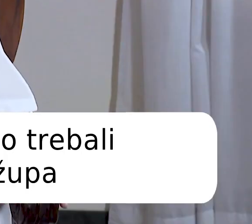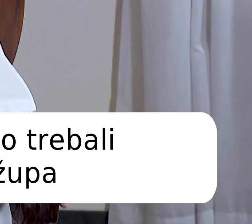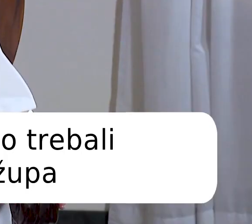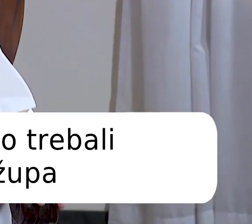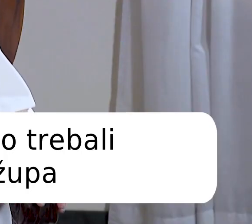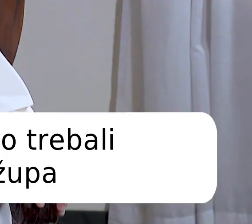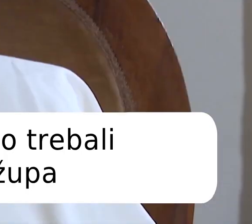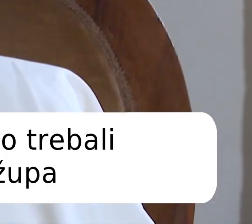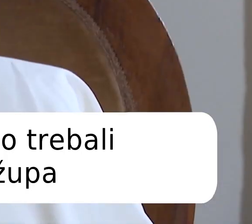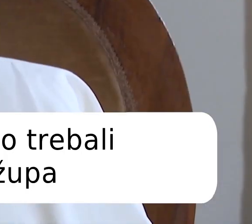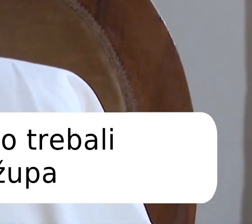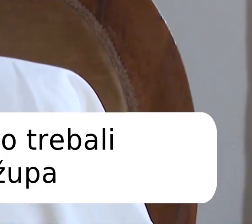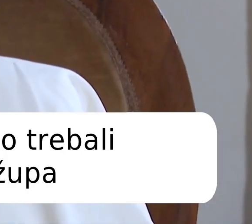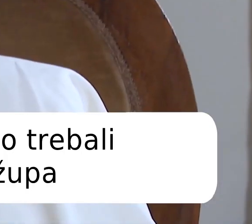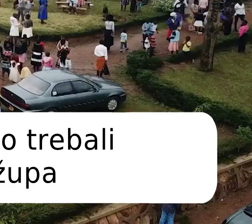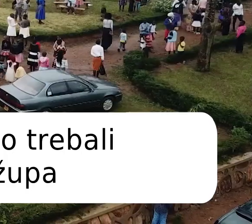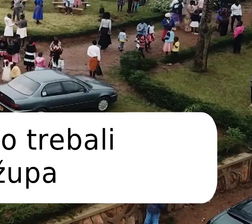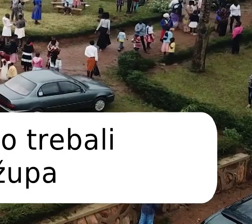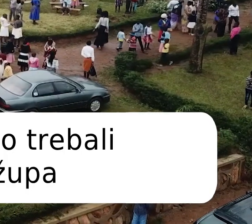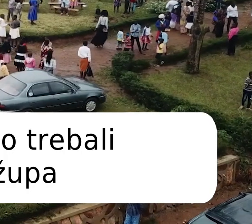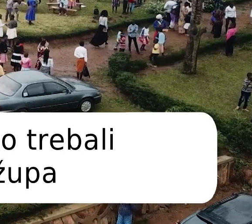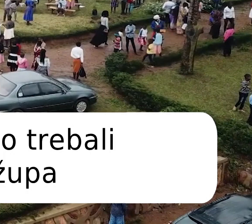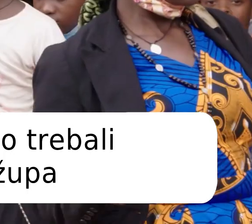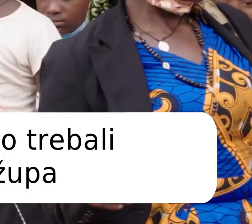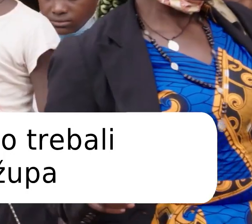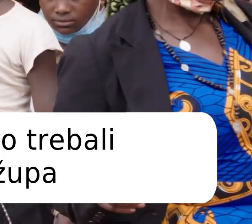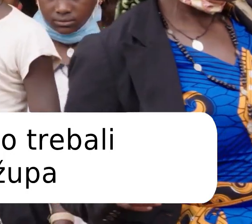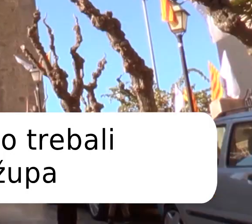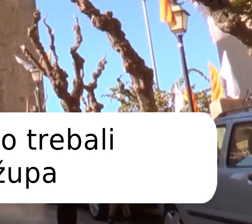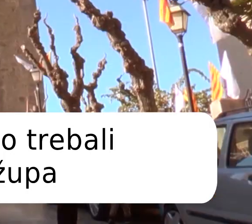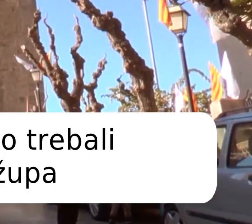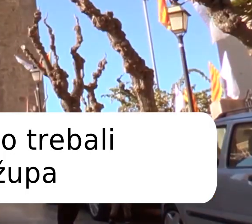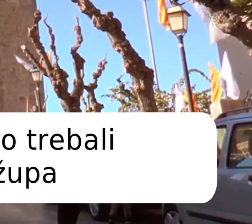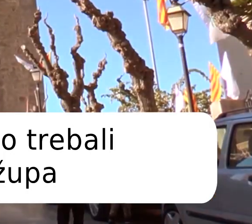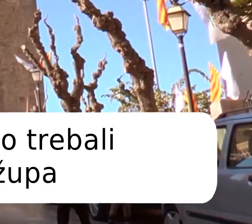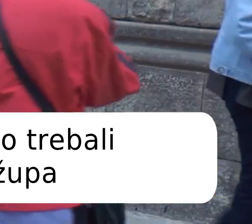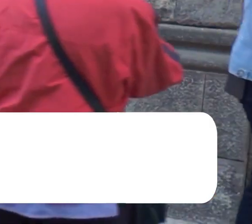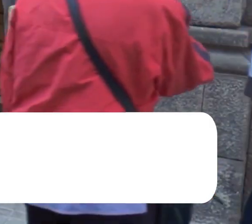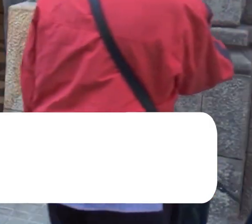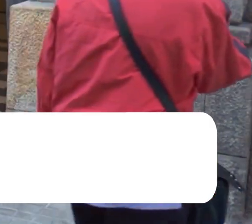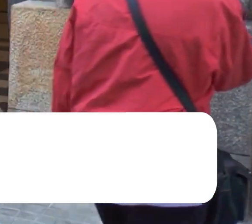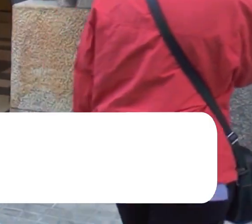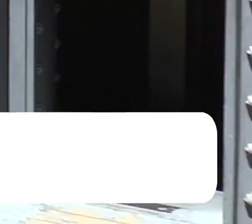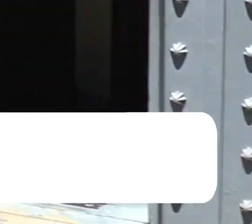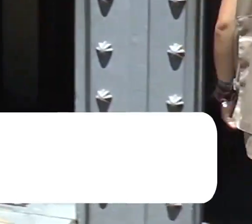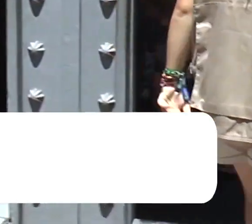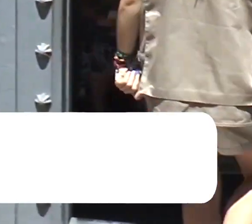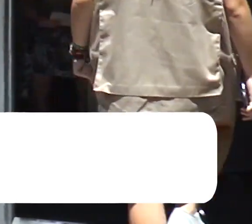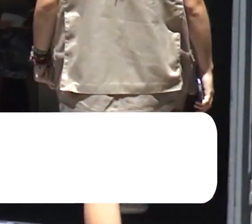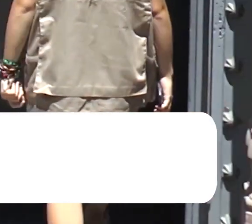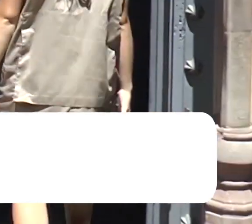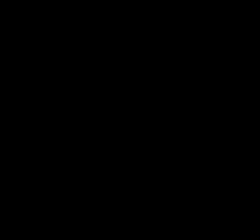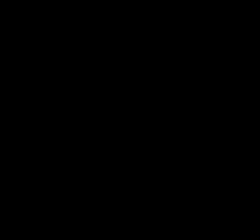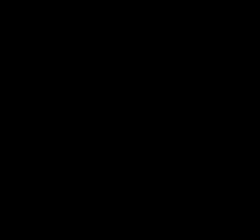A veces pienso que deberíamos poner en las parroquias, en la puerta, un cartel que diga